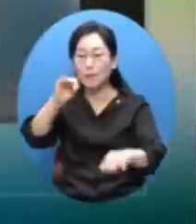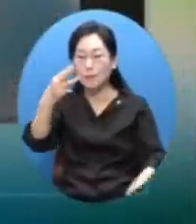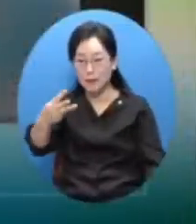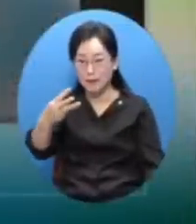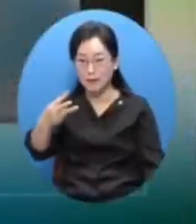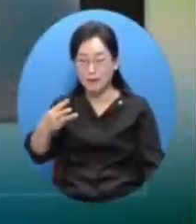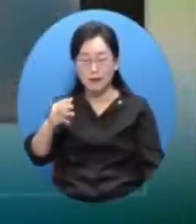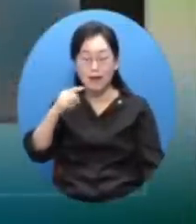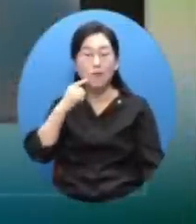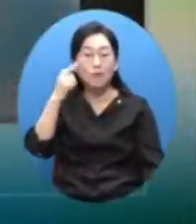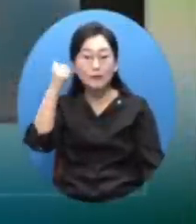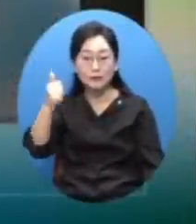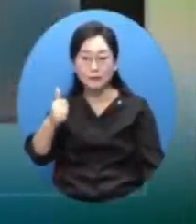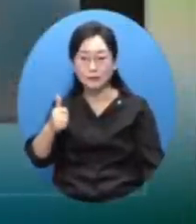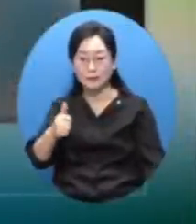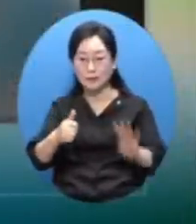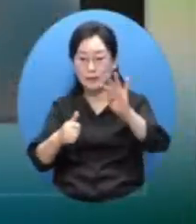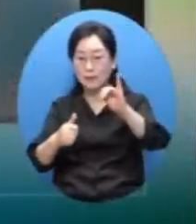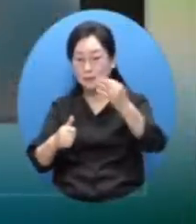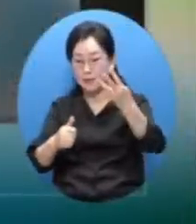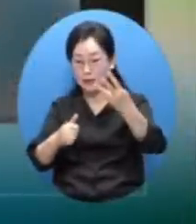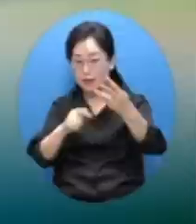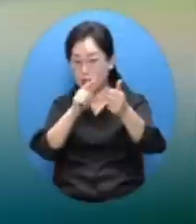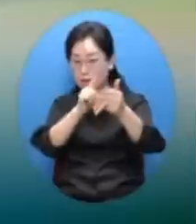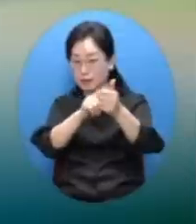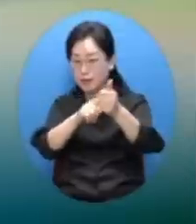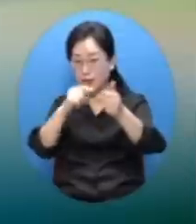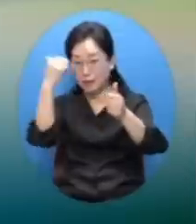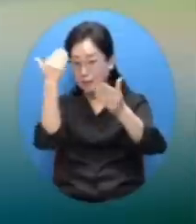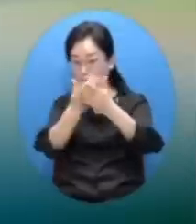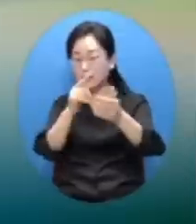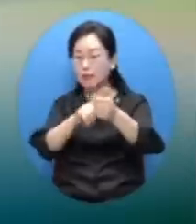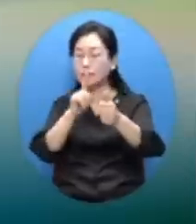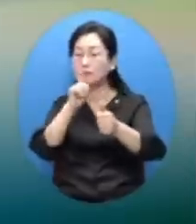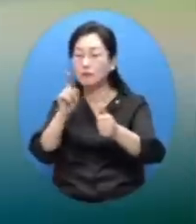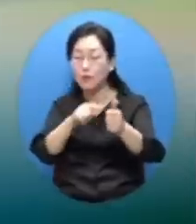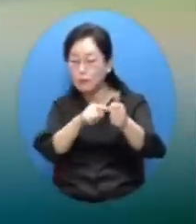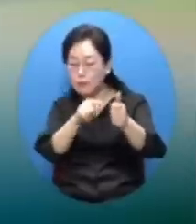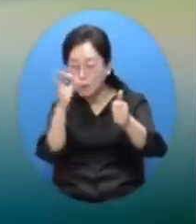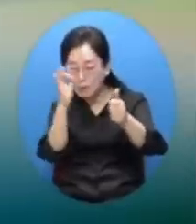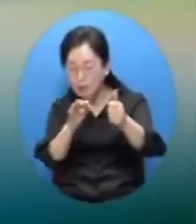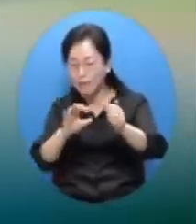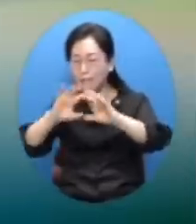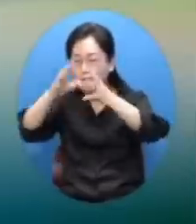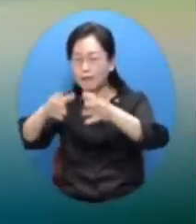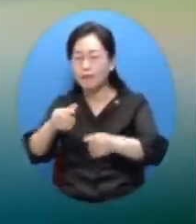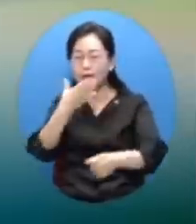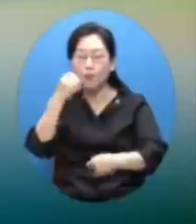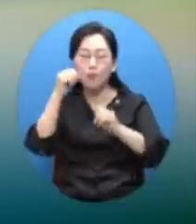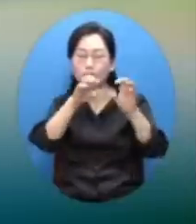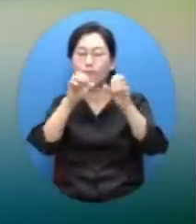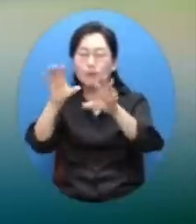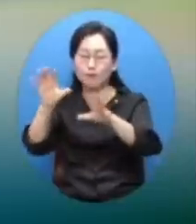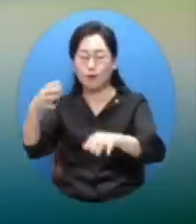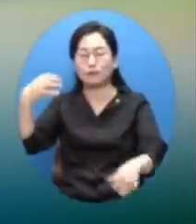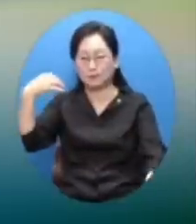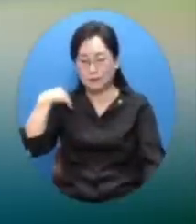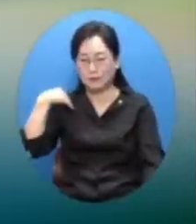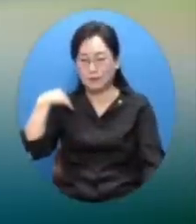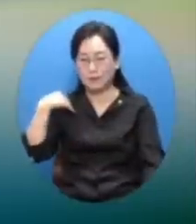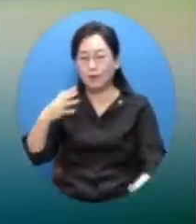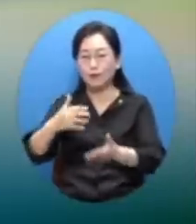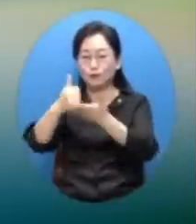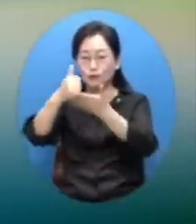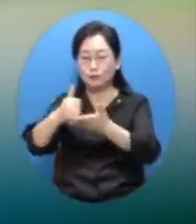목사님이 빌브라이트 박사님에서 이렇게 말씀했습니다. 빌브라이트 박사는 전 세계를 복음하는 큰 사명을 가진 사람이었습니다. 그는 우리